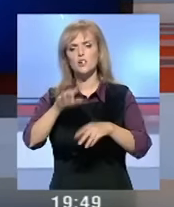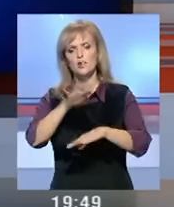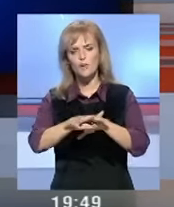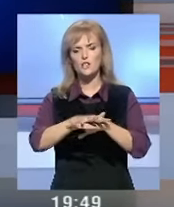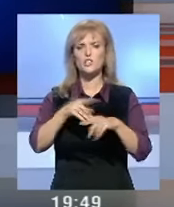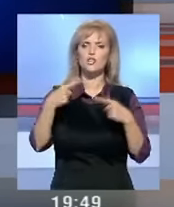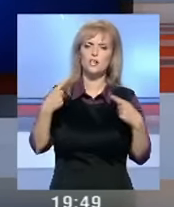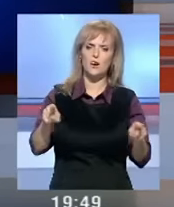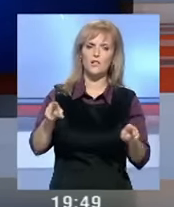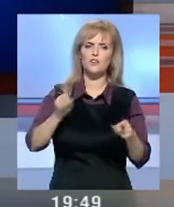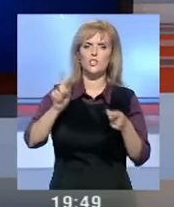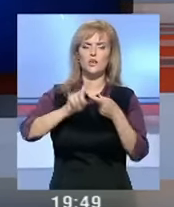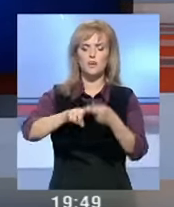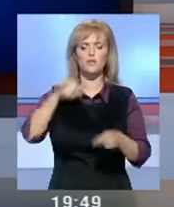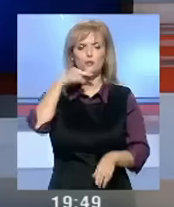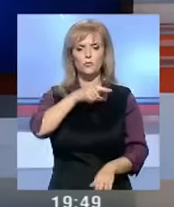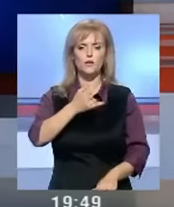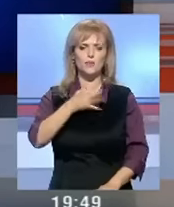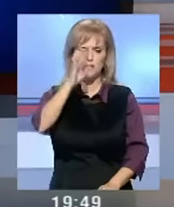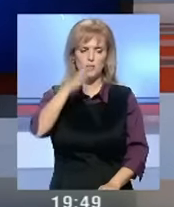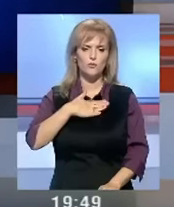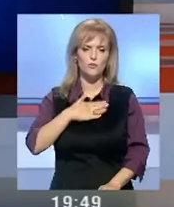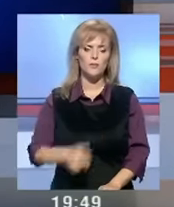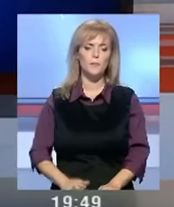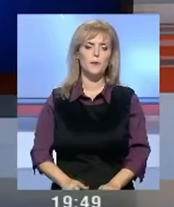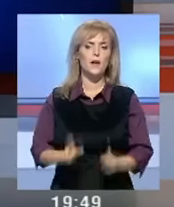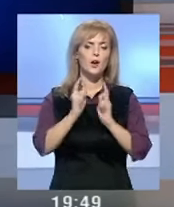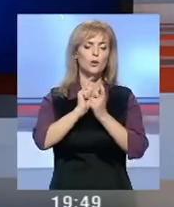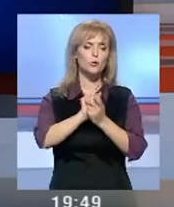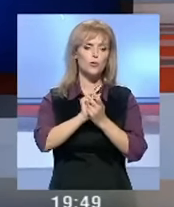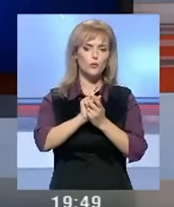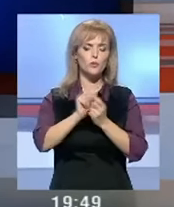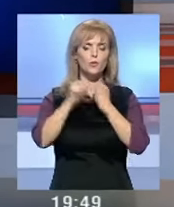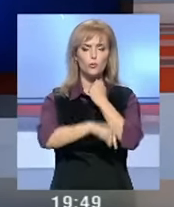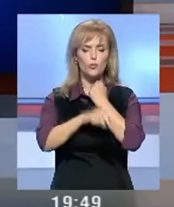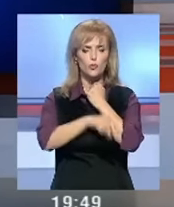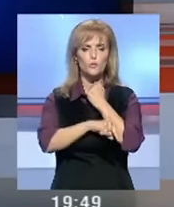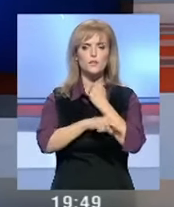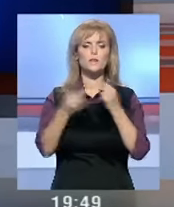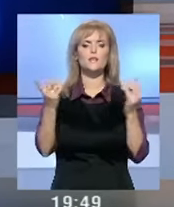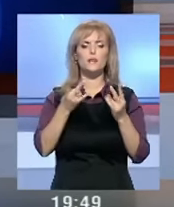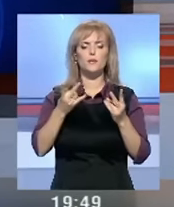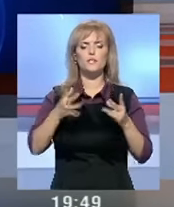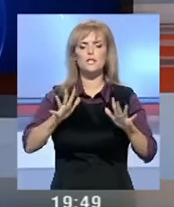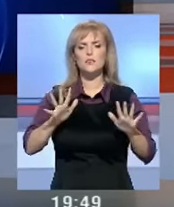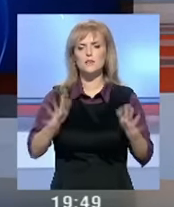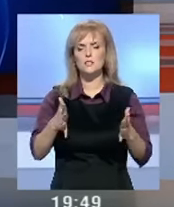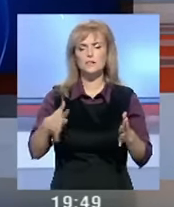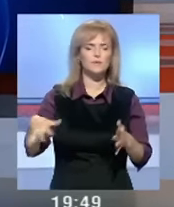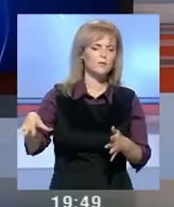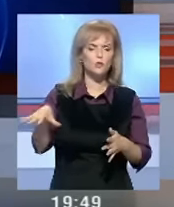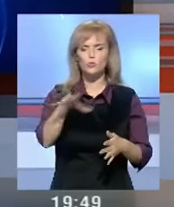ale economiei noastre. Lupta cu corupția trebuie să se întâmple la toate nivelurile, dar trebuie